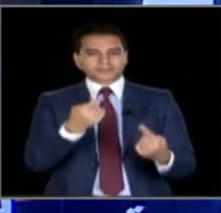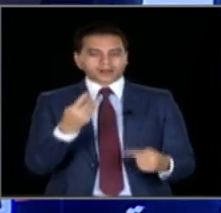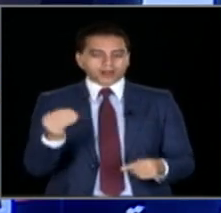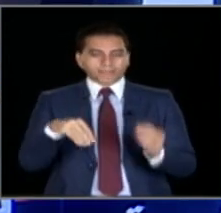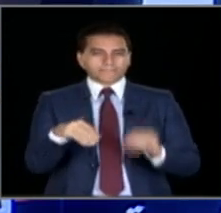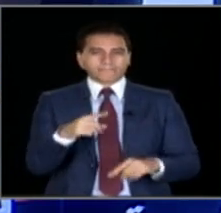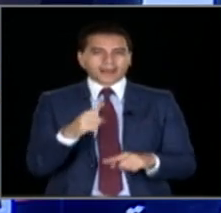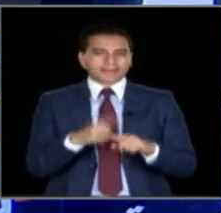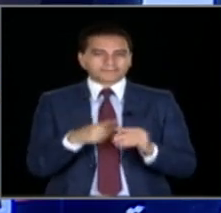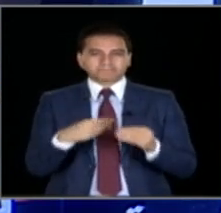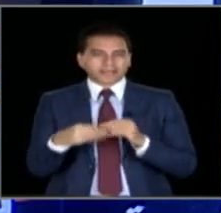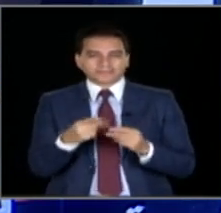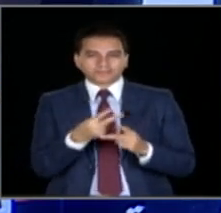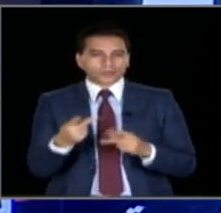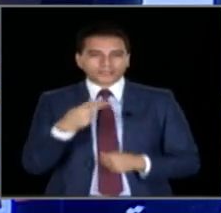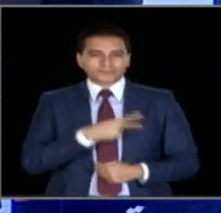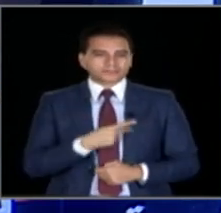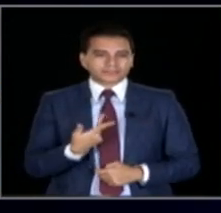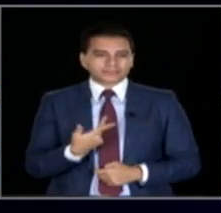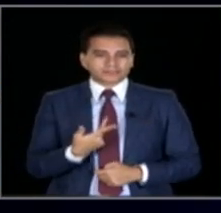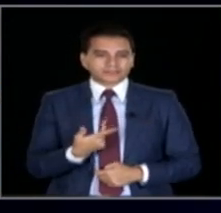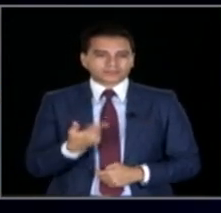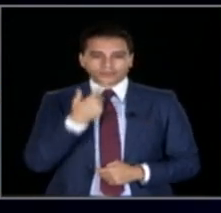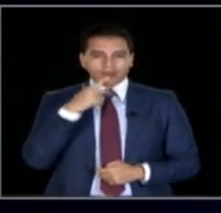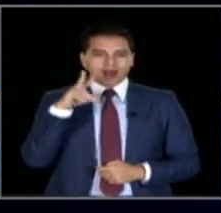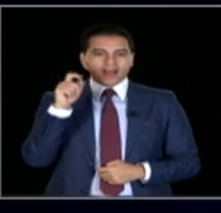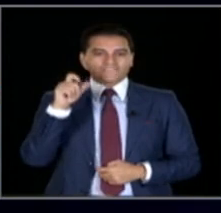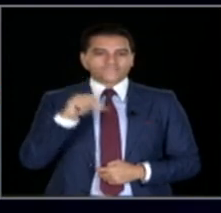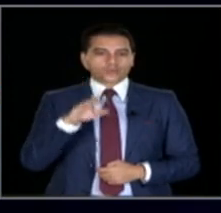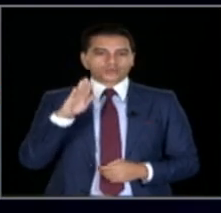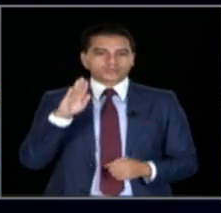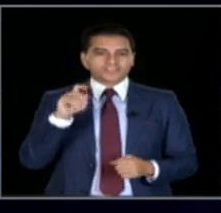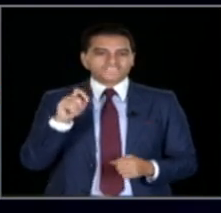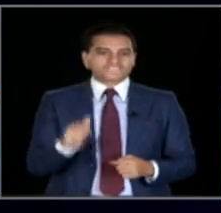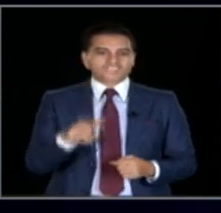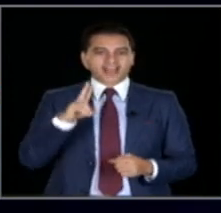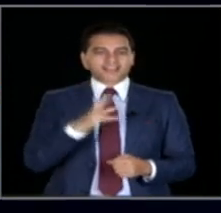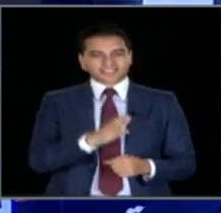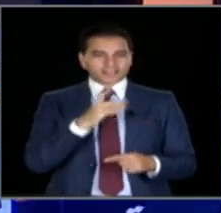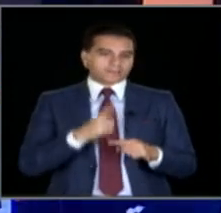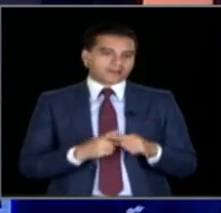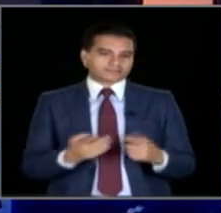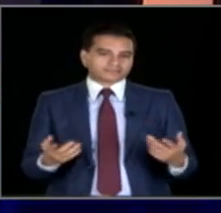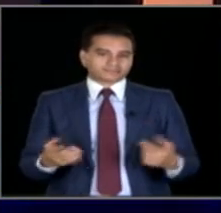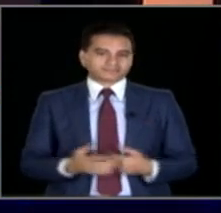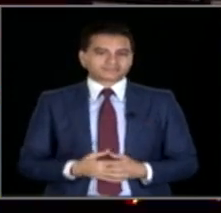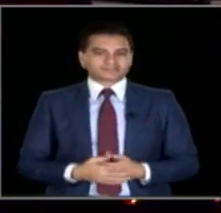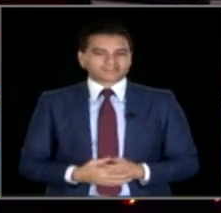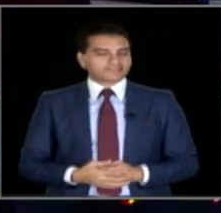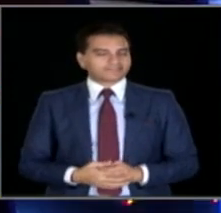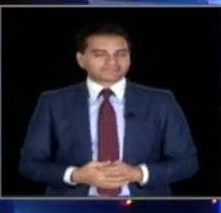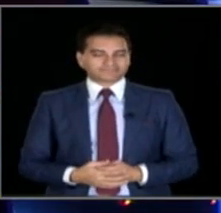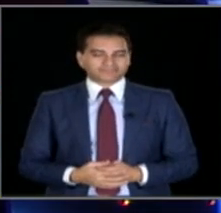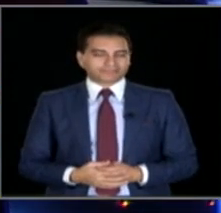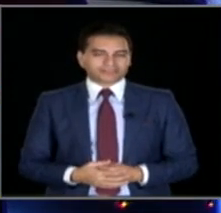طعيمة إجابتك الفوسفات مثلا. الفوسفات بعشر نقط إجابة خاطئة.